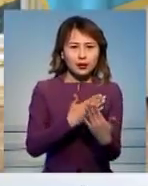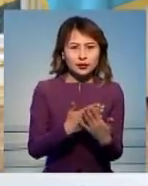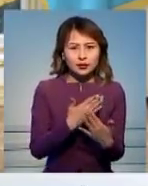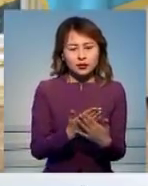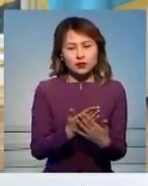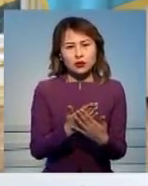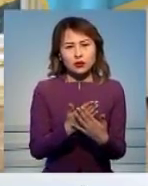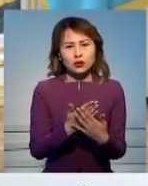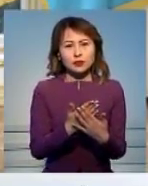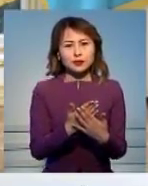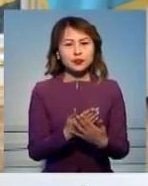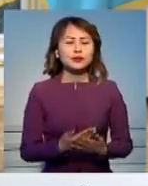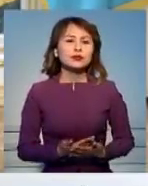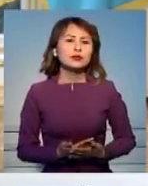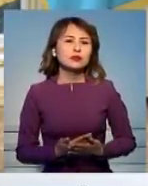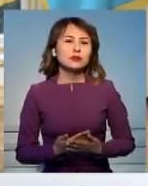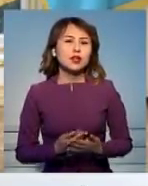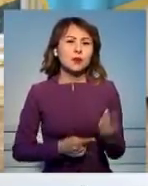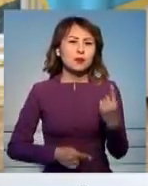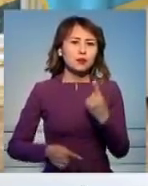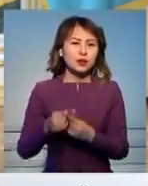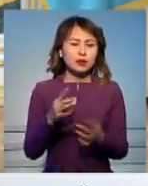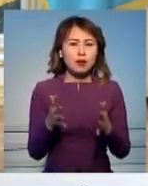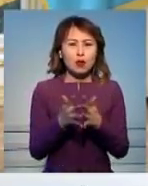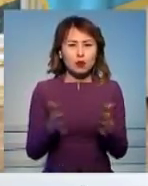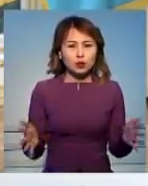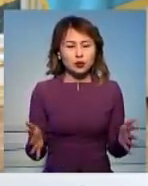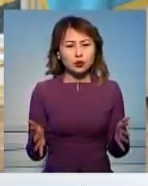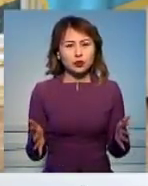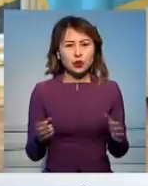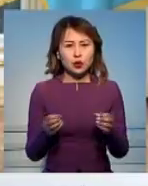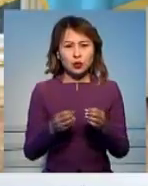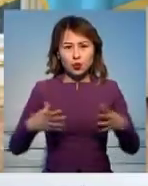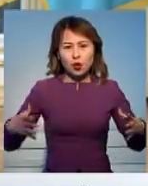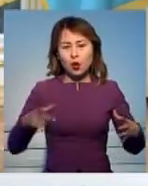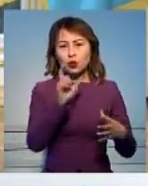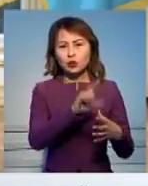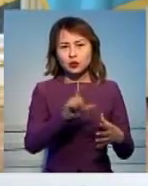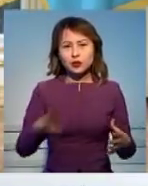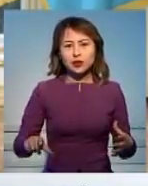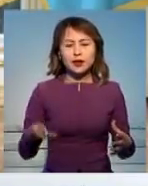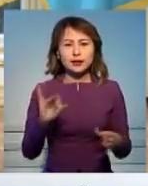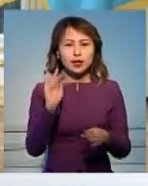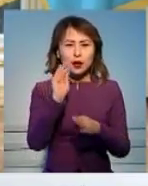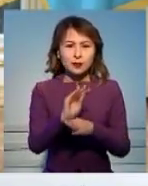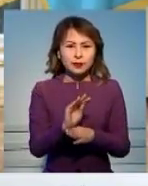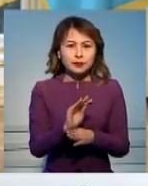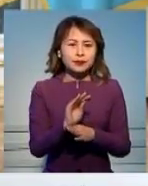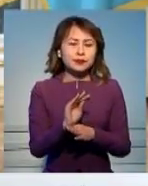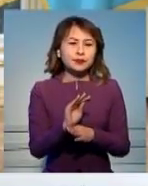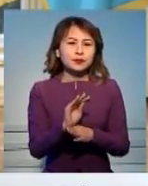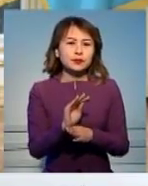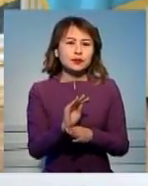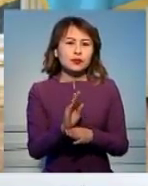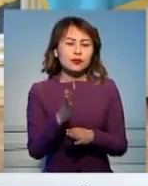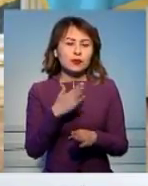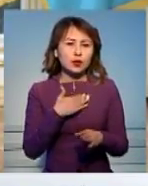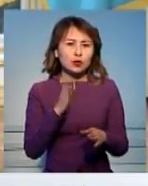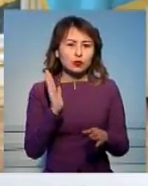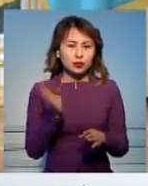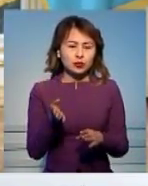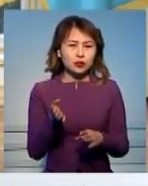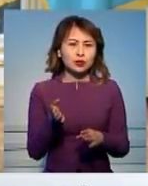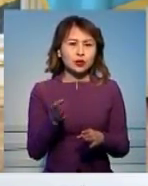и вовлечения в предпринимательство широкого круга людей. Такими масштабными мерами мы тоже